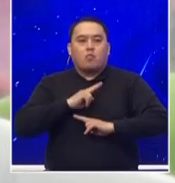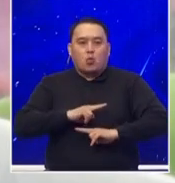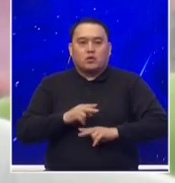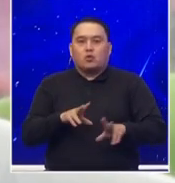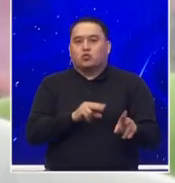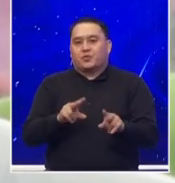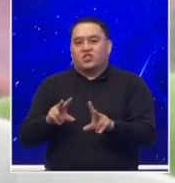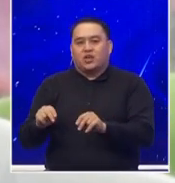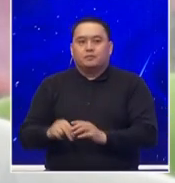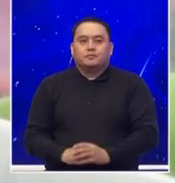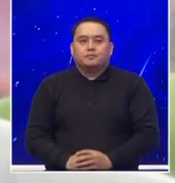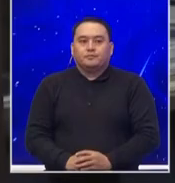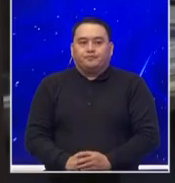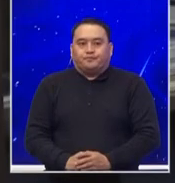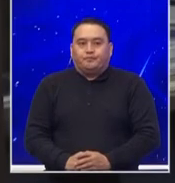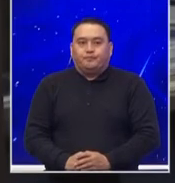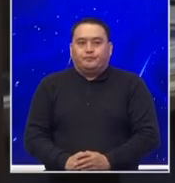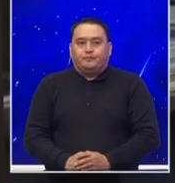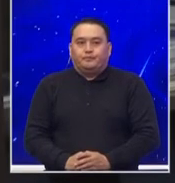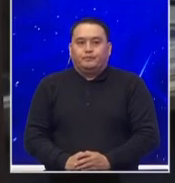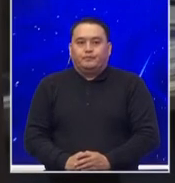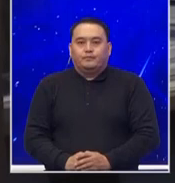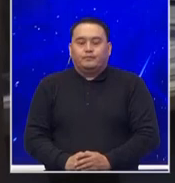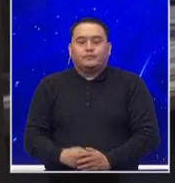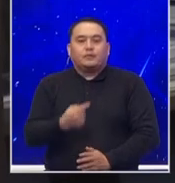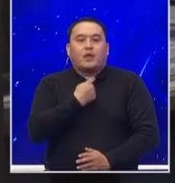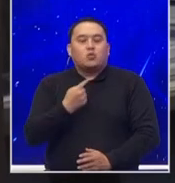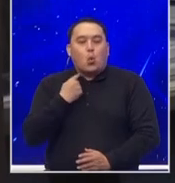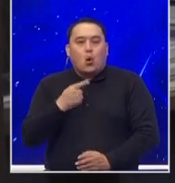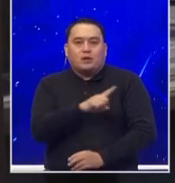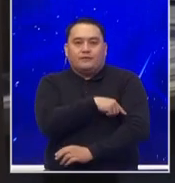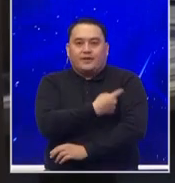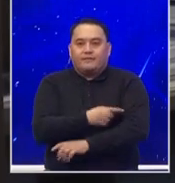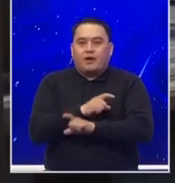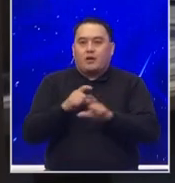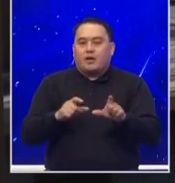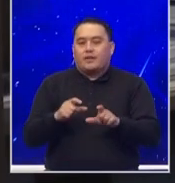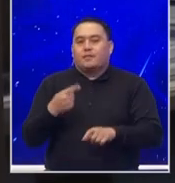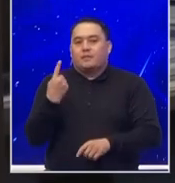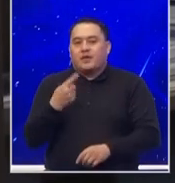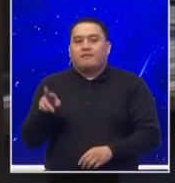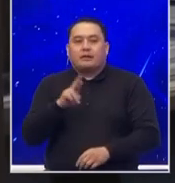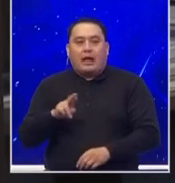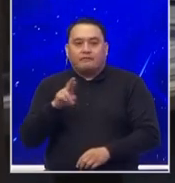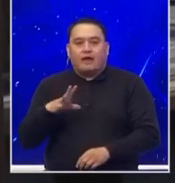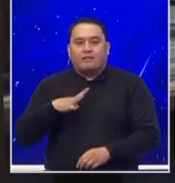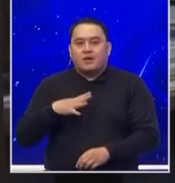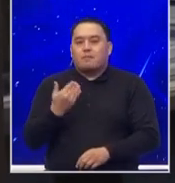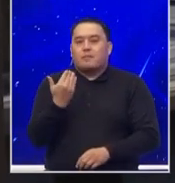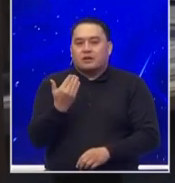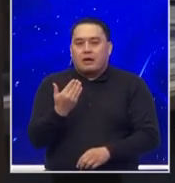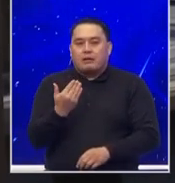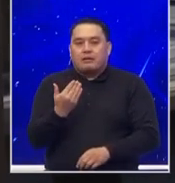прошли успешно. В областном перинатальном центре города Талдыкорган ночь с 31 на 1 число относительно